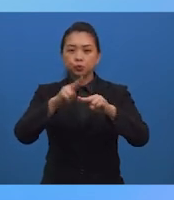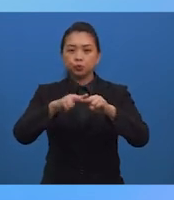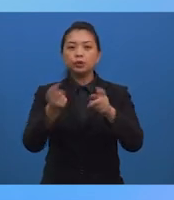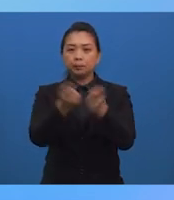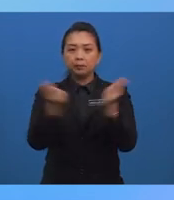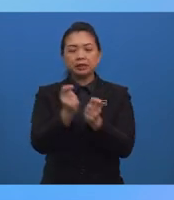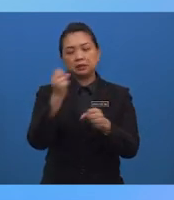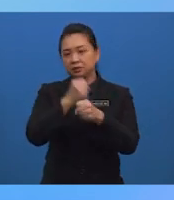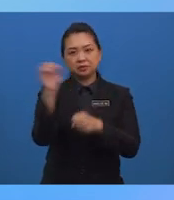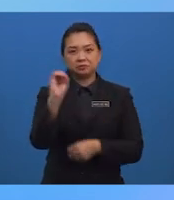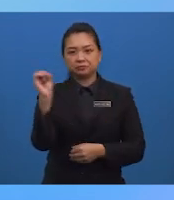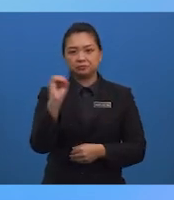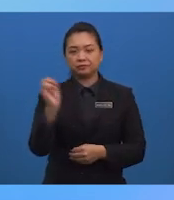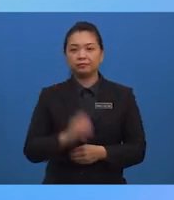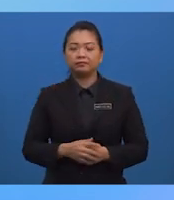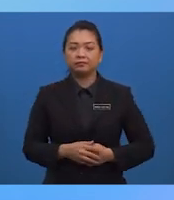tempatan.